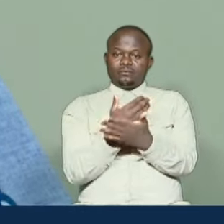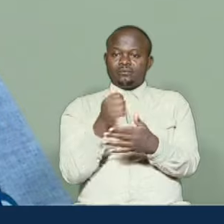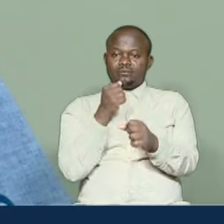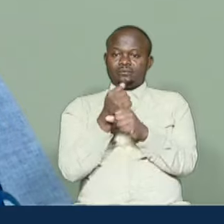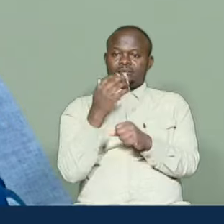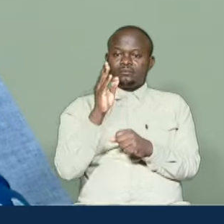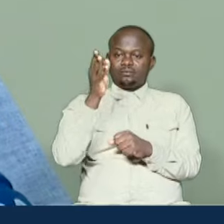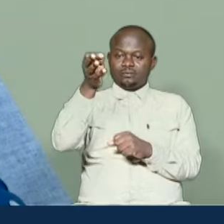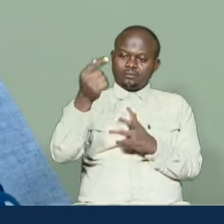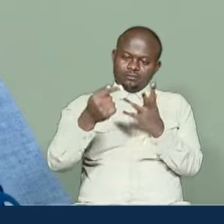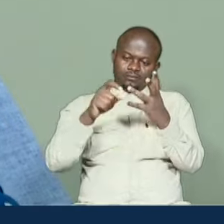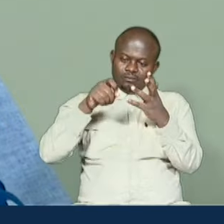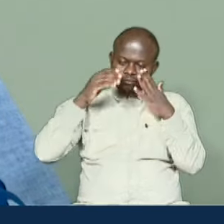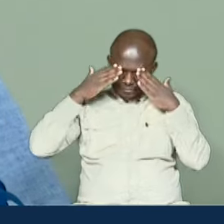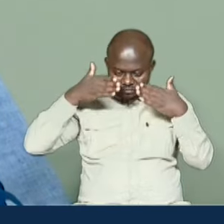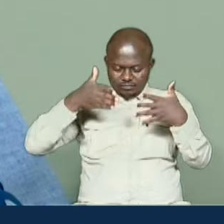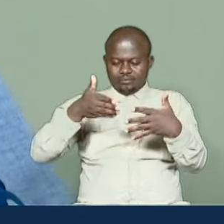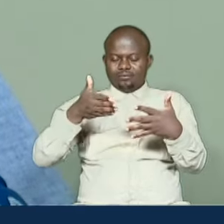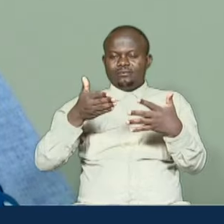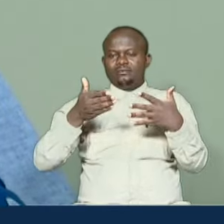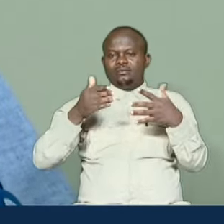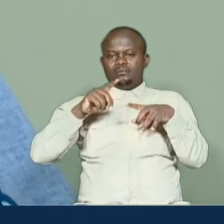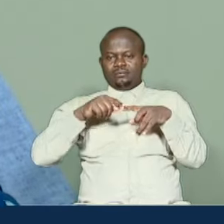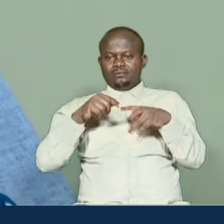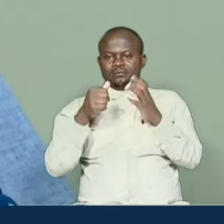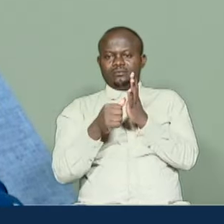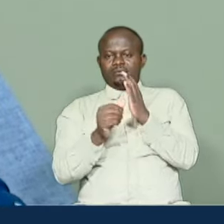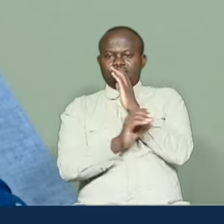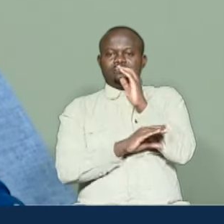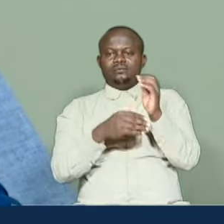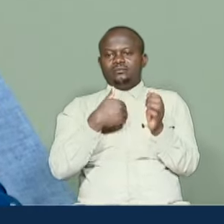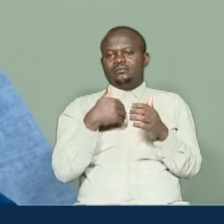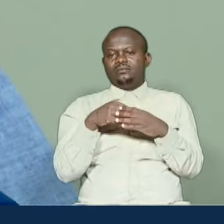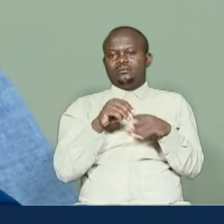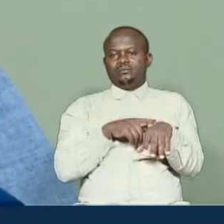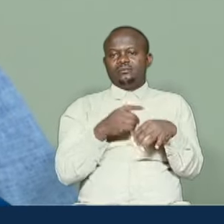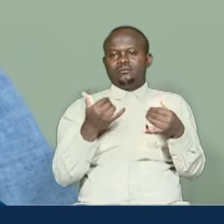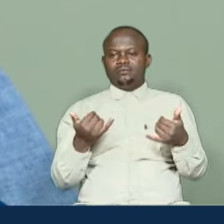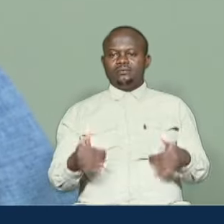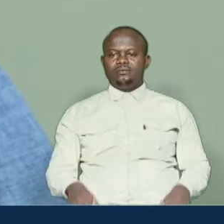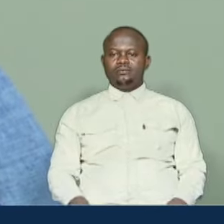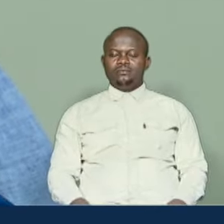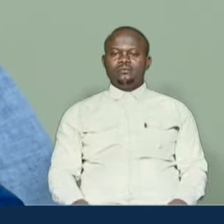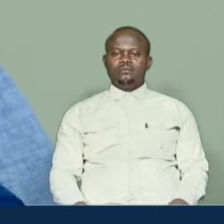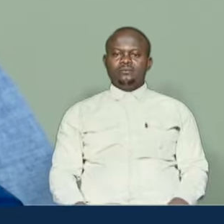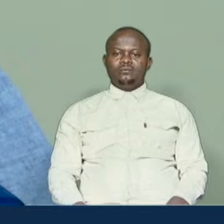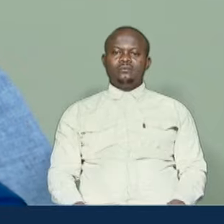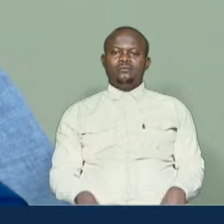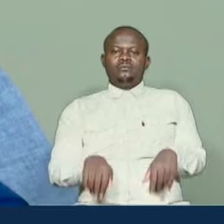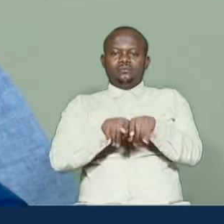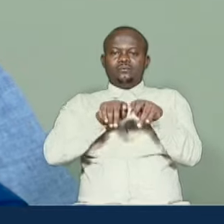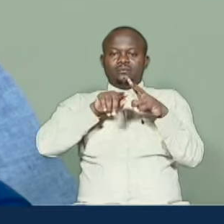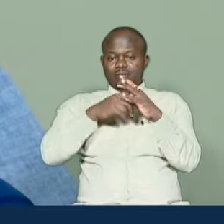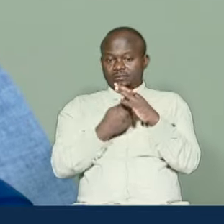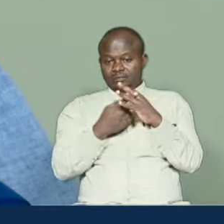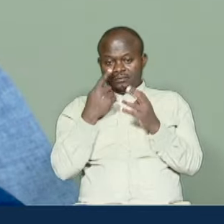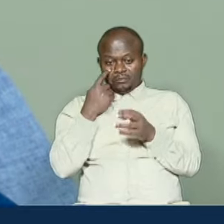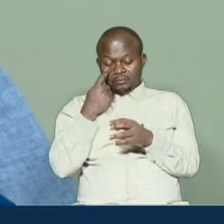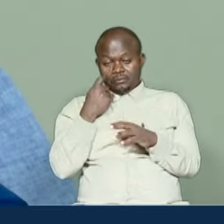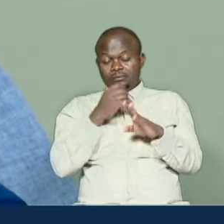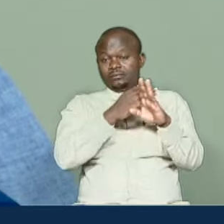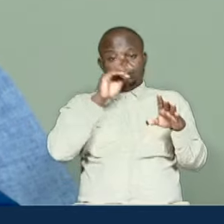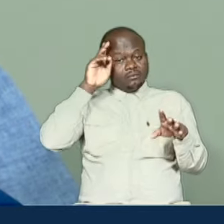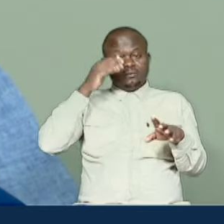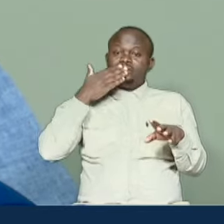imbere hari ibyo bakwiye kwibandaho bitewe n'ibibazo igihugu gifite muri iki gihe. No kutangira nk'uko navugaga kurwanya